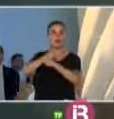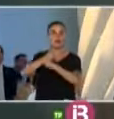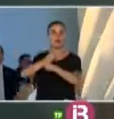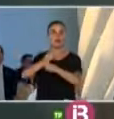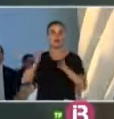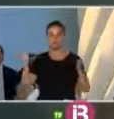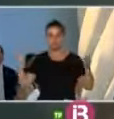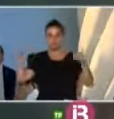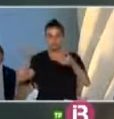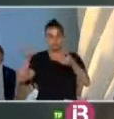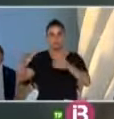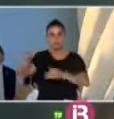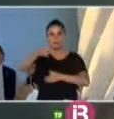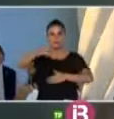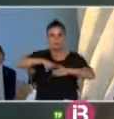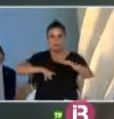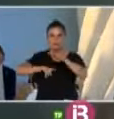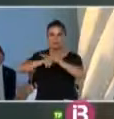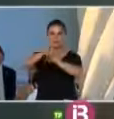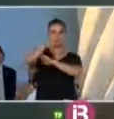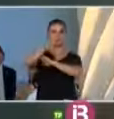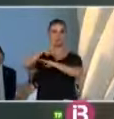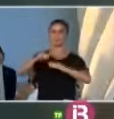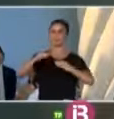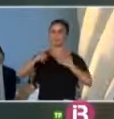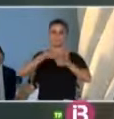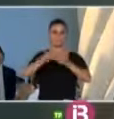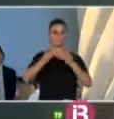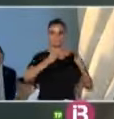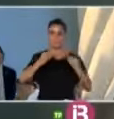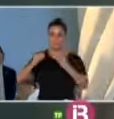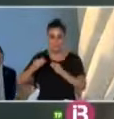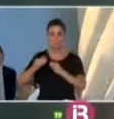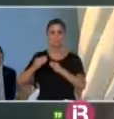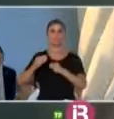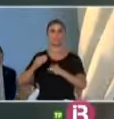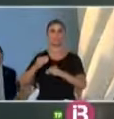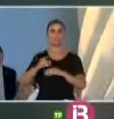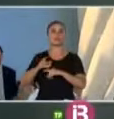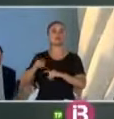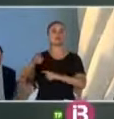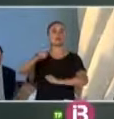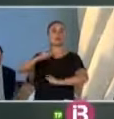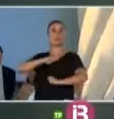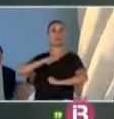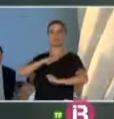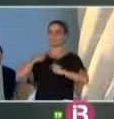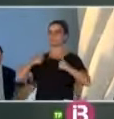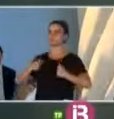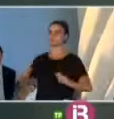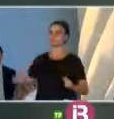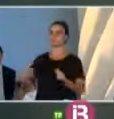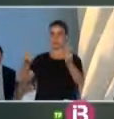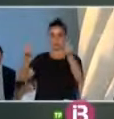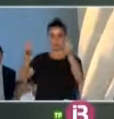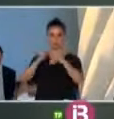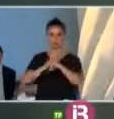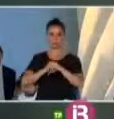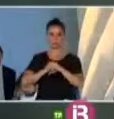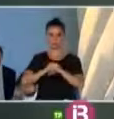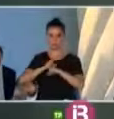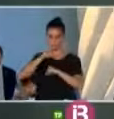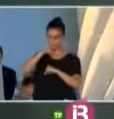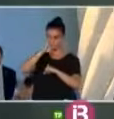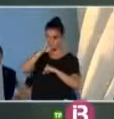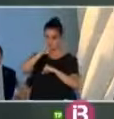el vostre talent, en la capacitat per somiar-nos millors i fer-nos millors. Una lleialtat que sé que ens